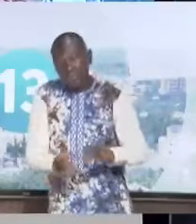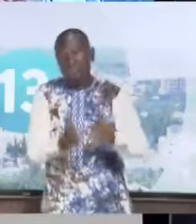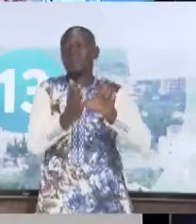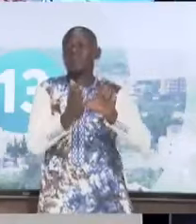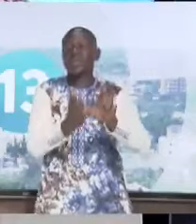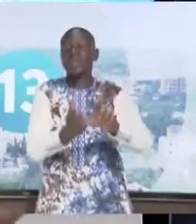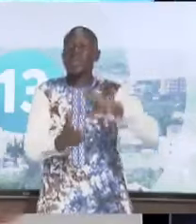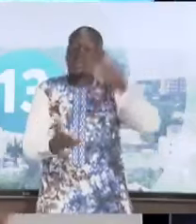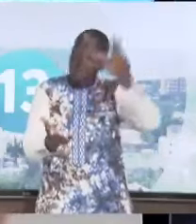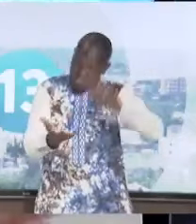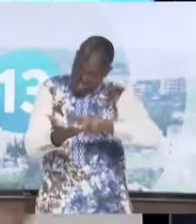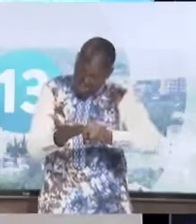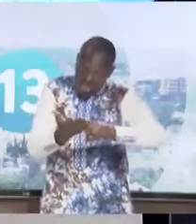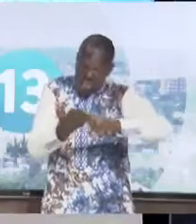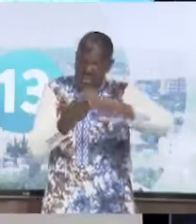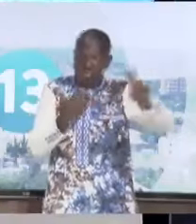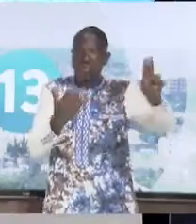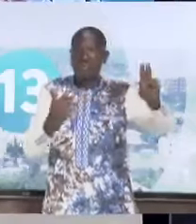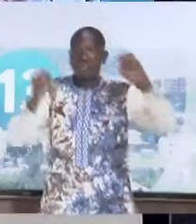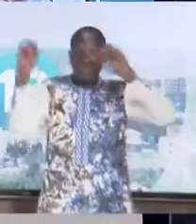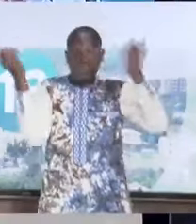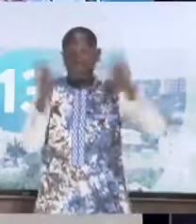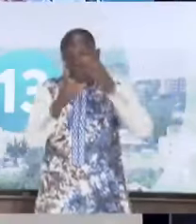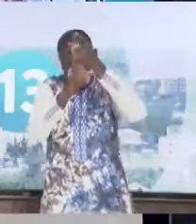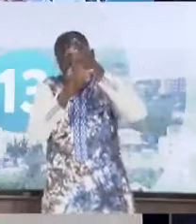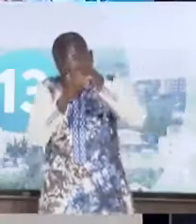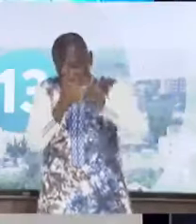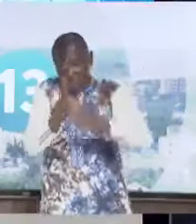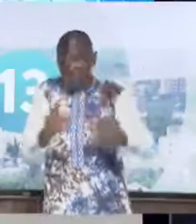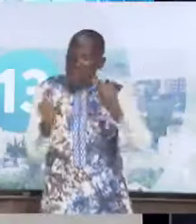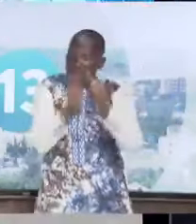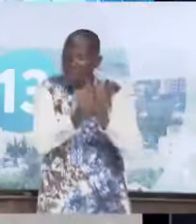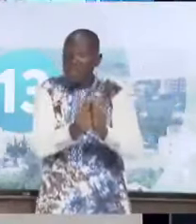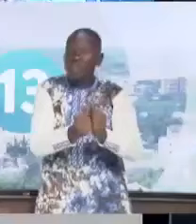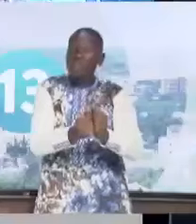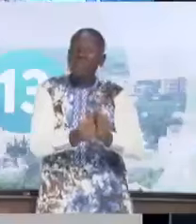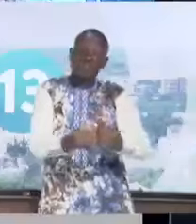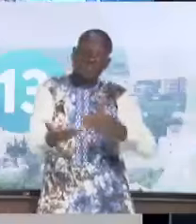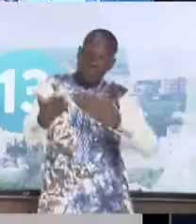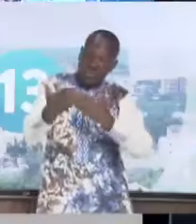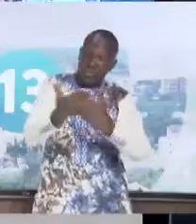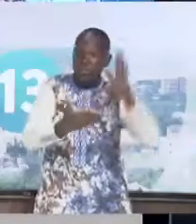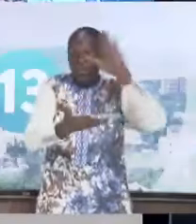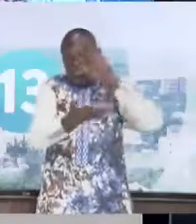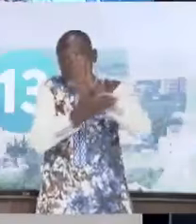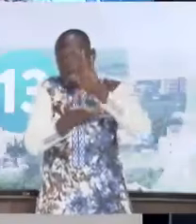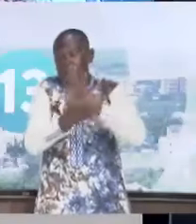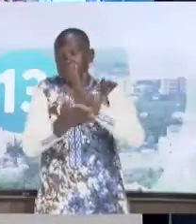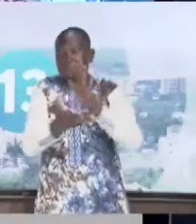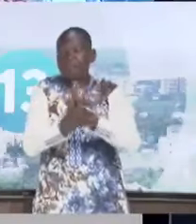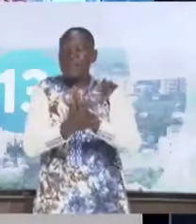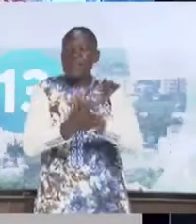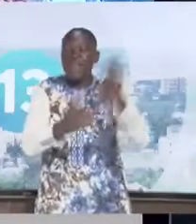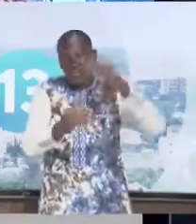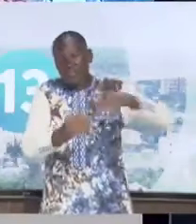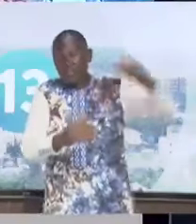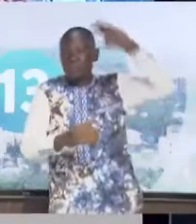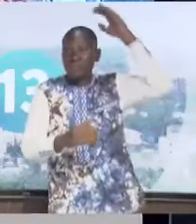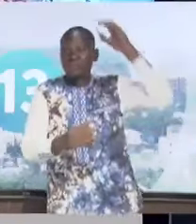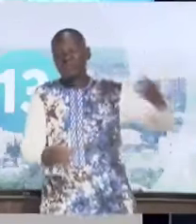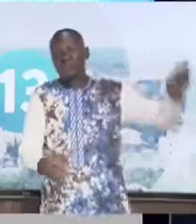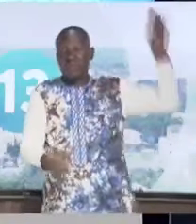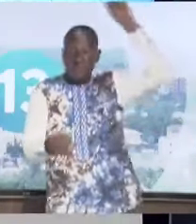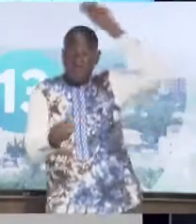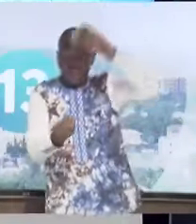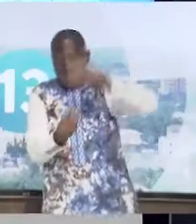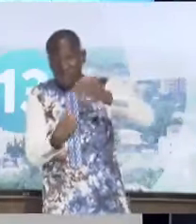à un système de relevé mensuel avec une facturation mensuelle, en faisant donc évoluer et en ajustant nos